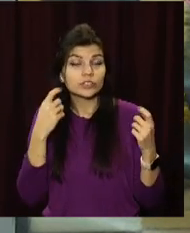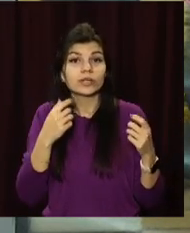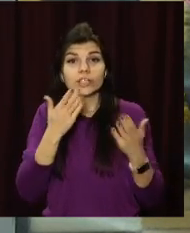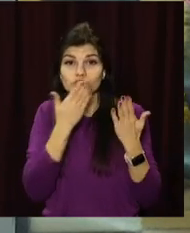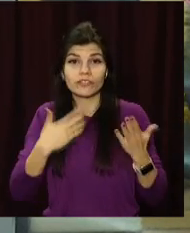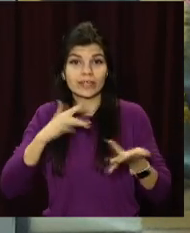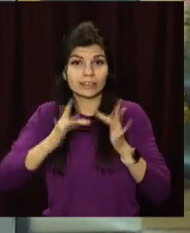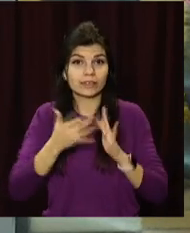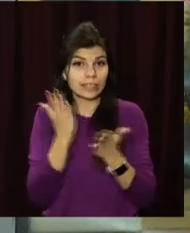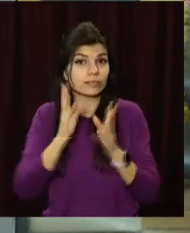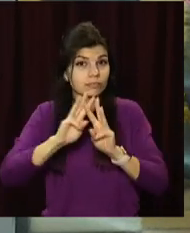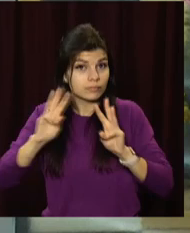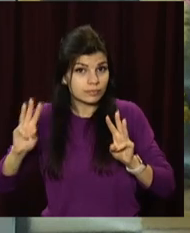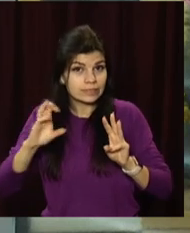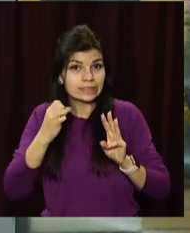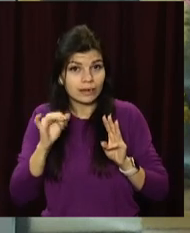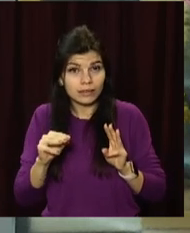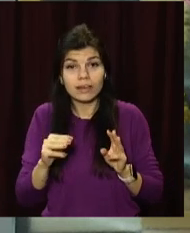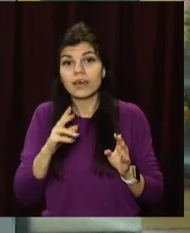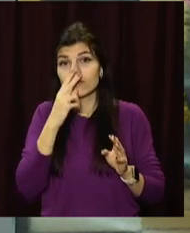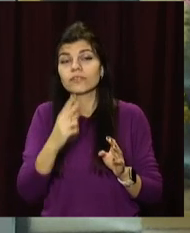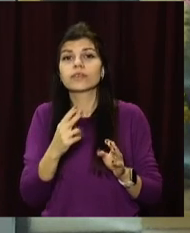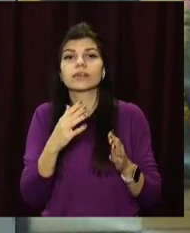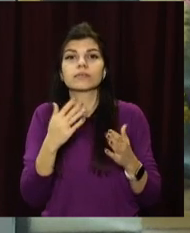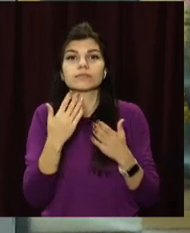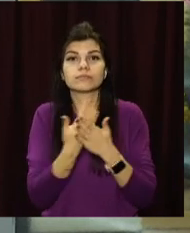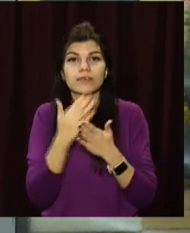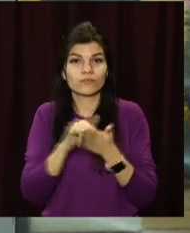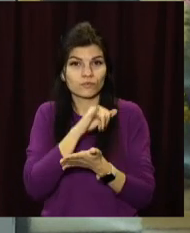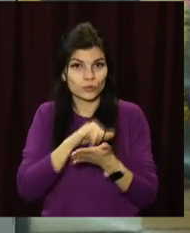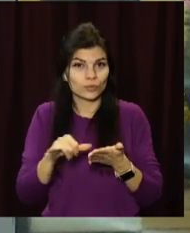сайті opentv.media. Дивіться сюжети в соціальних мережах